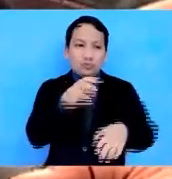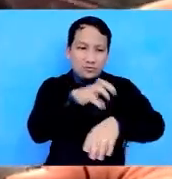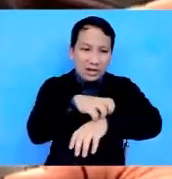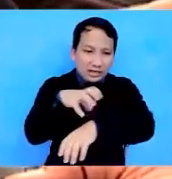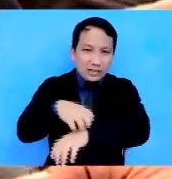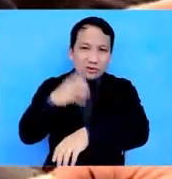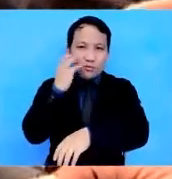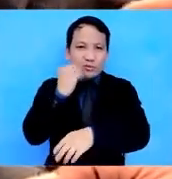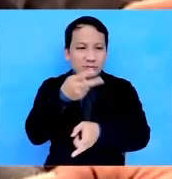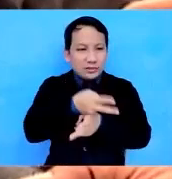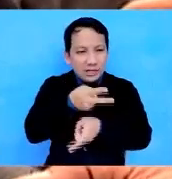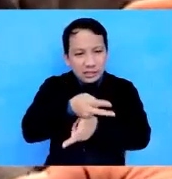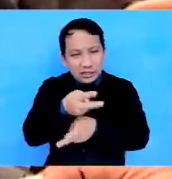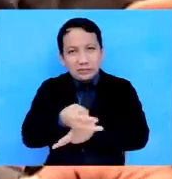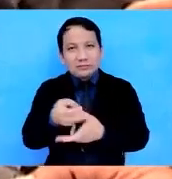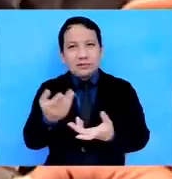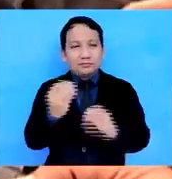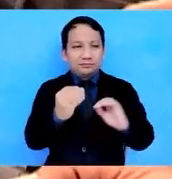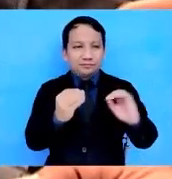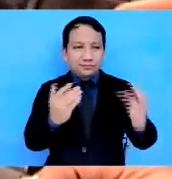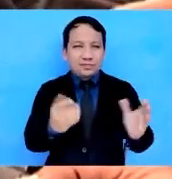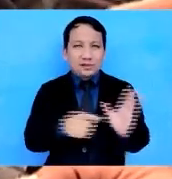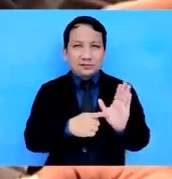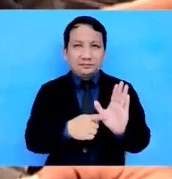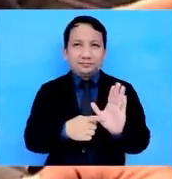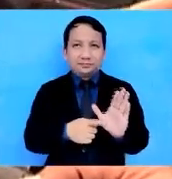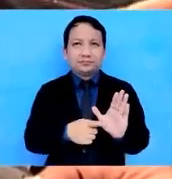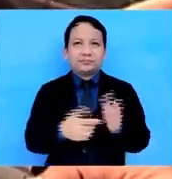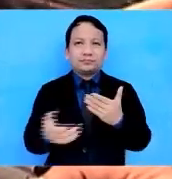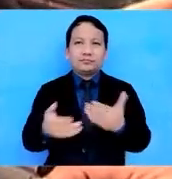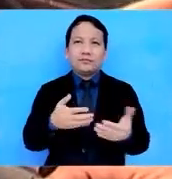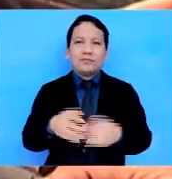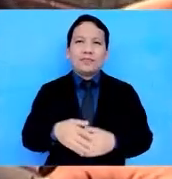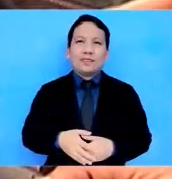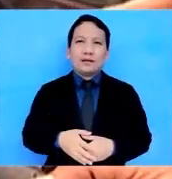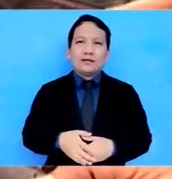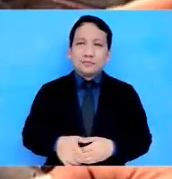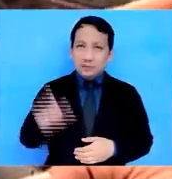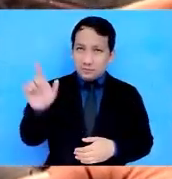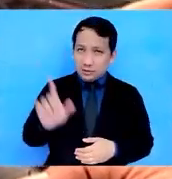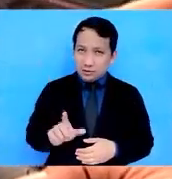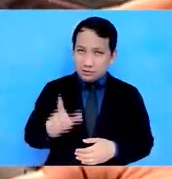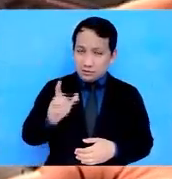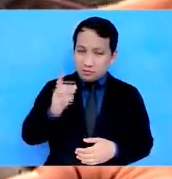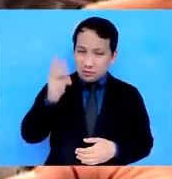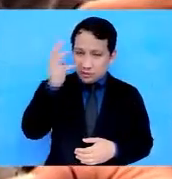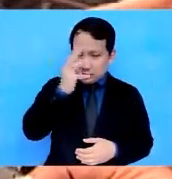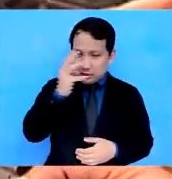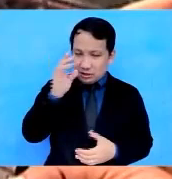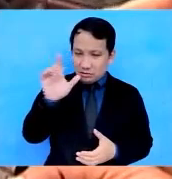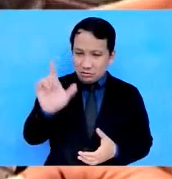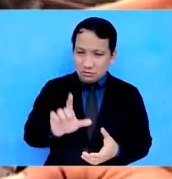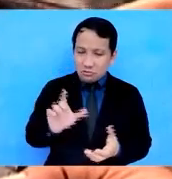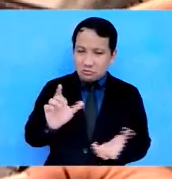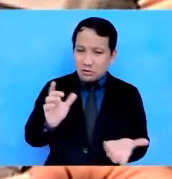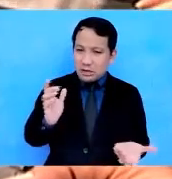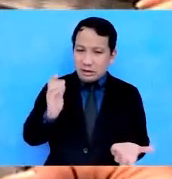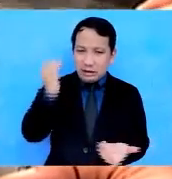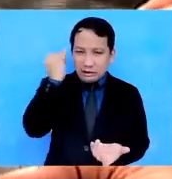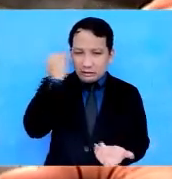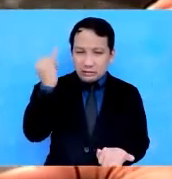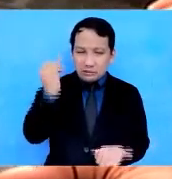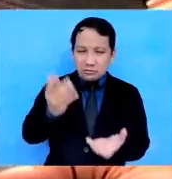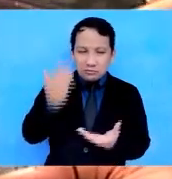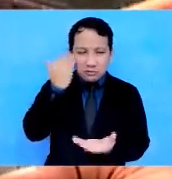So it just shows the merong mababang kaalaman dun sa kanilang mga responsibilidad na dapat sila ang